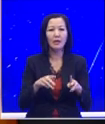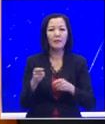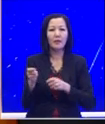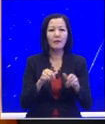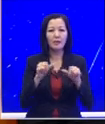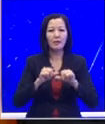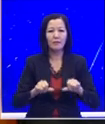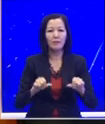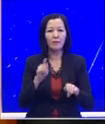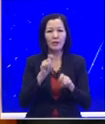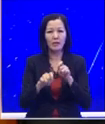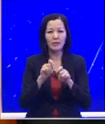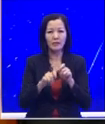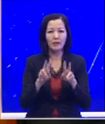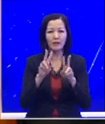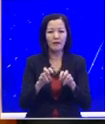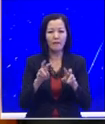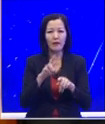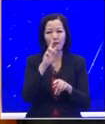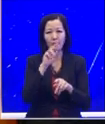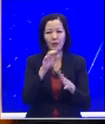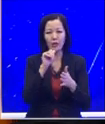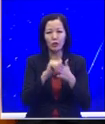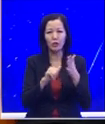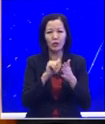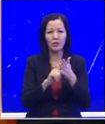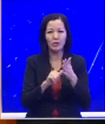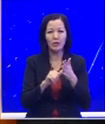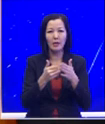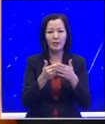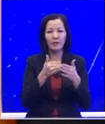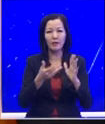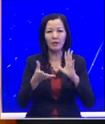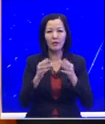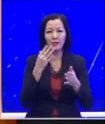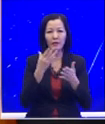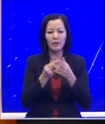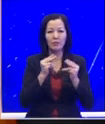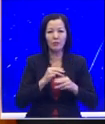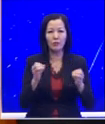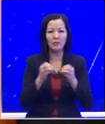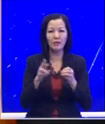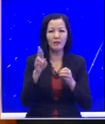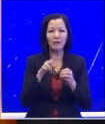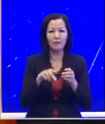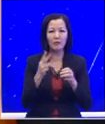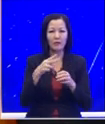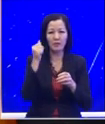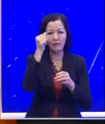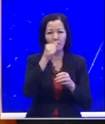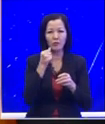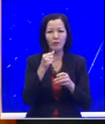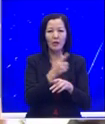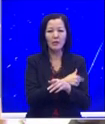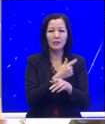Правительственная комиссия по расследованию причин аварии должна подвести предварительные итоги своей работы к 10 января 2020 года.